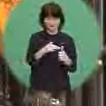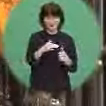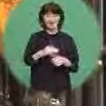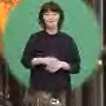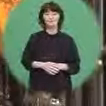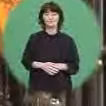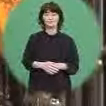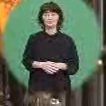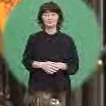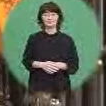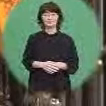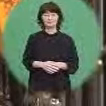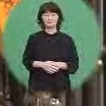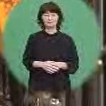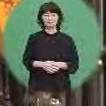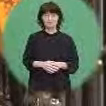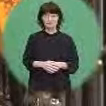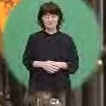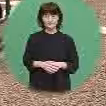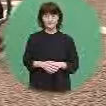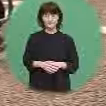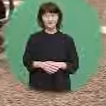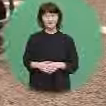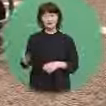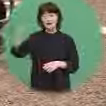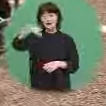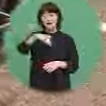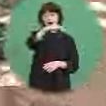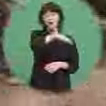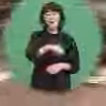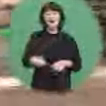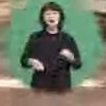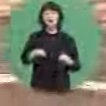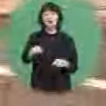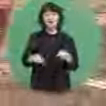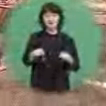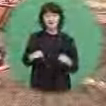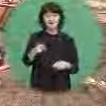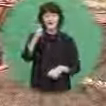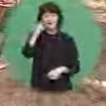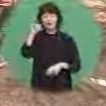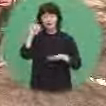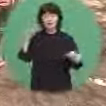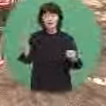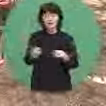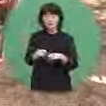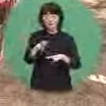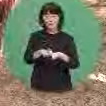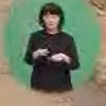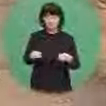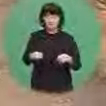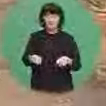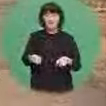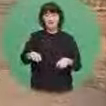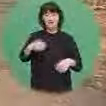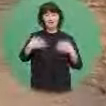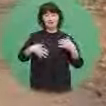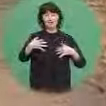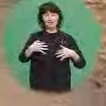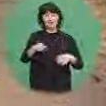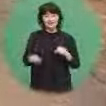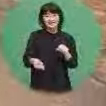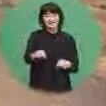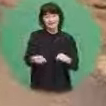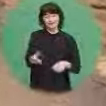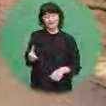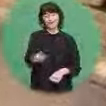いますまたマウンテンバイクや親子で乗ることができる